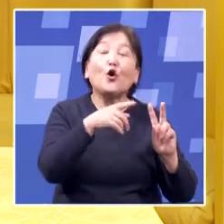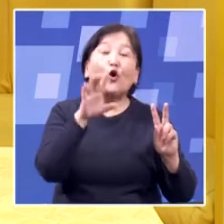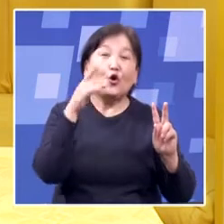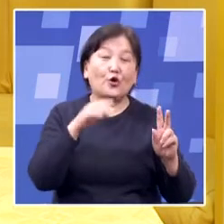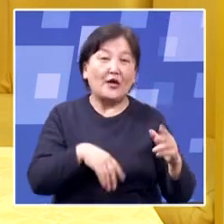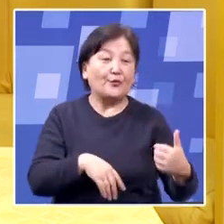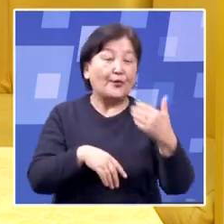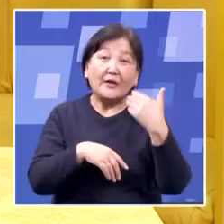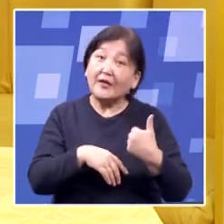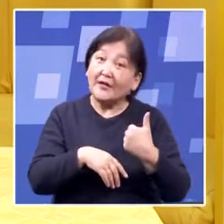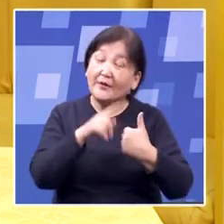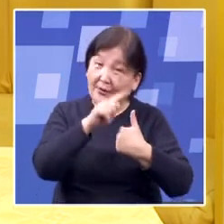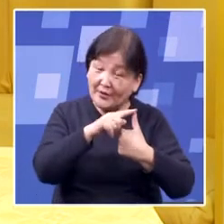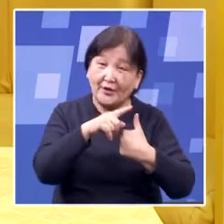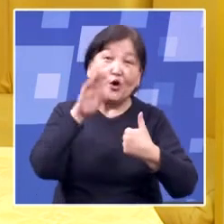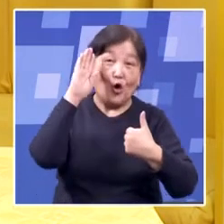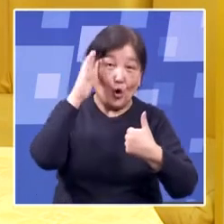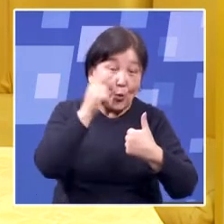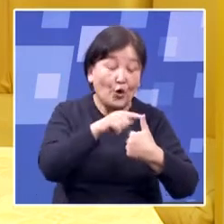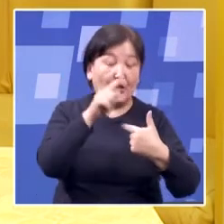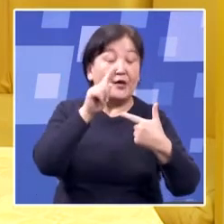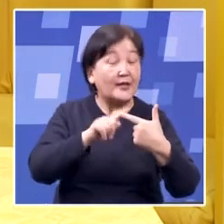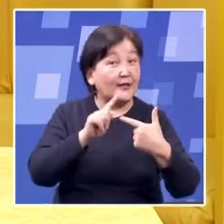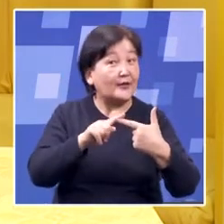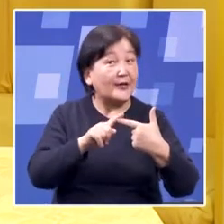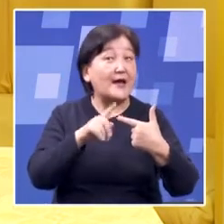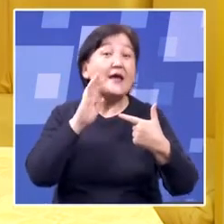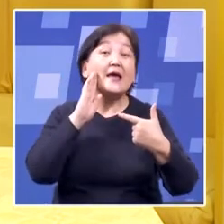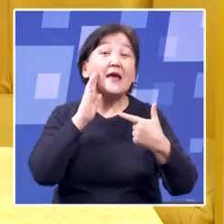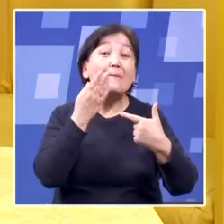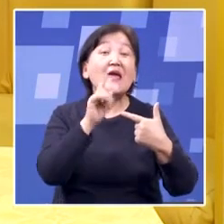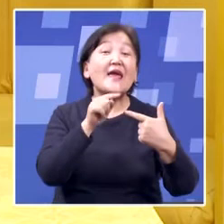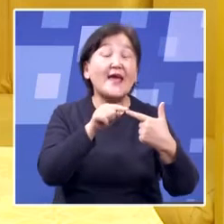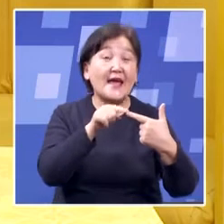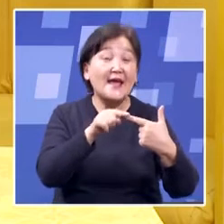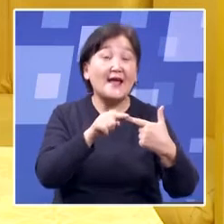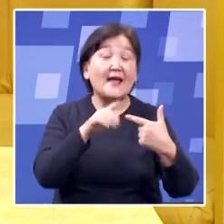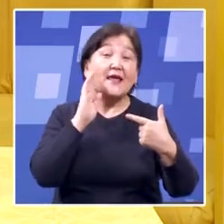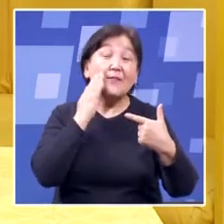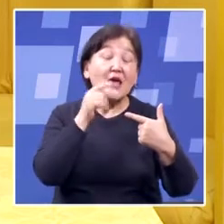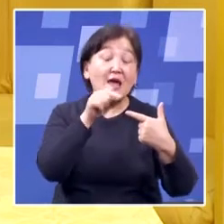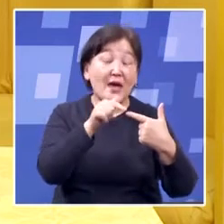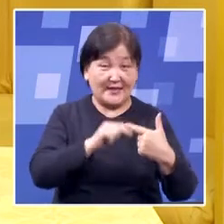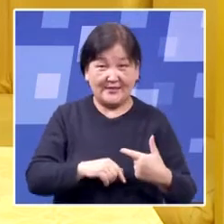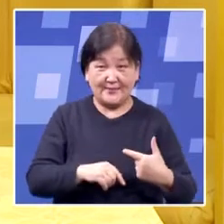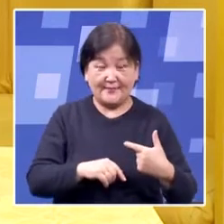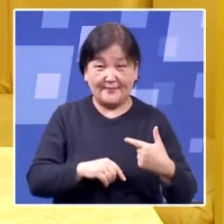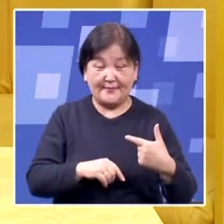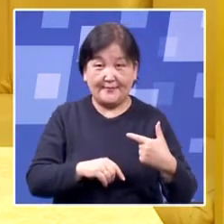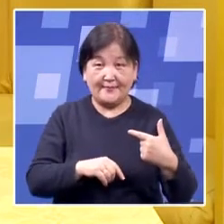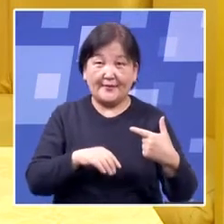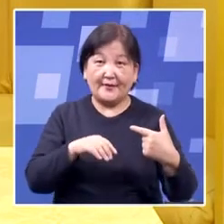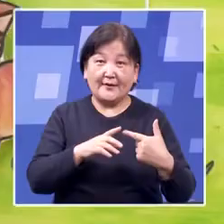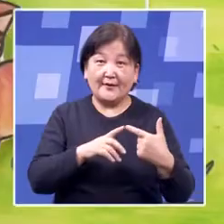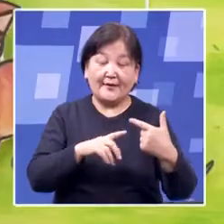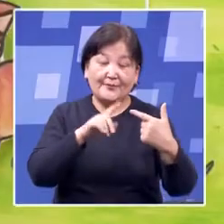Багш нь юу гэж асуусан бэ? Өвгний ард хин зогсож байна вэ? За, хариулахдаа өвгний ард эмгэн